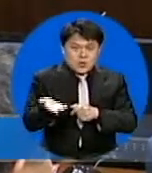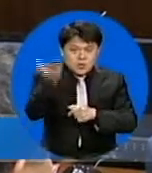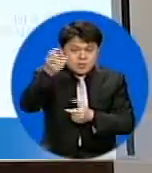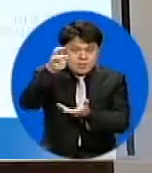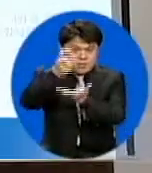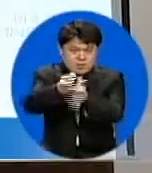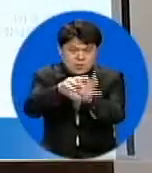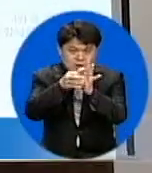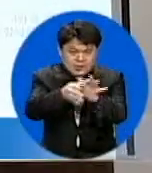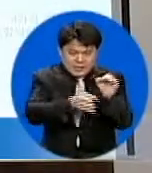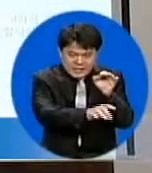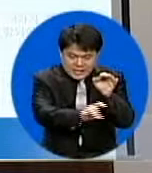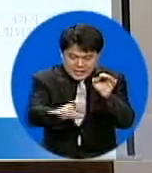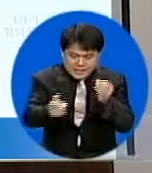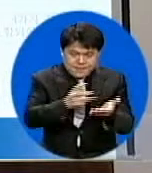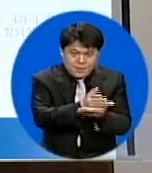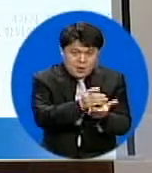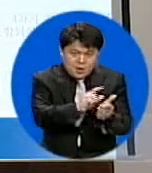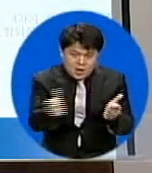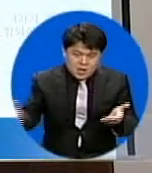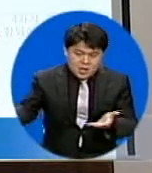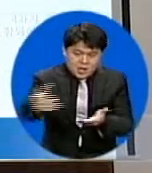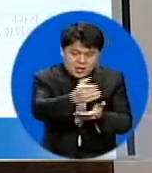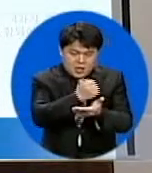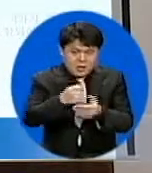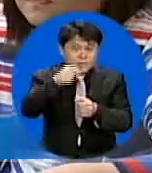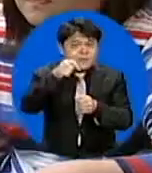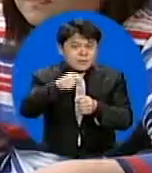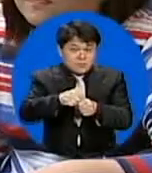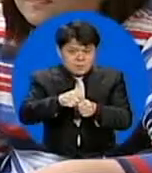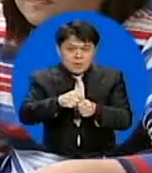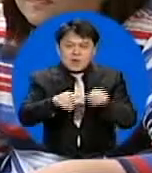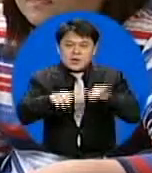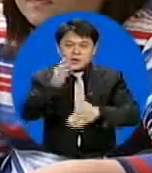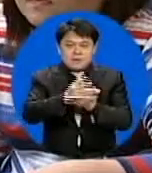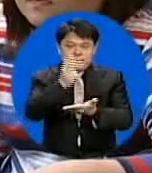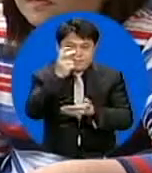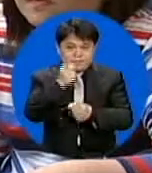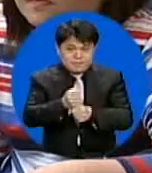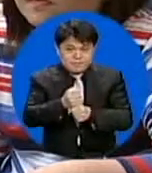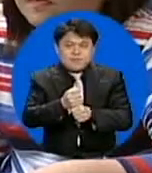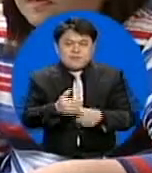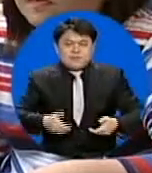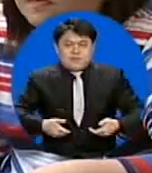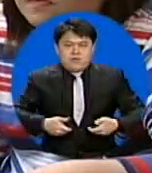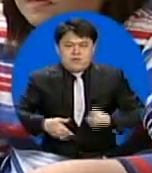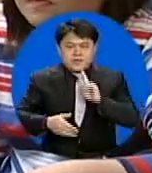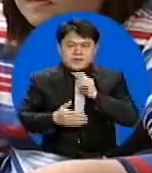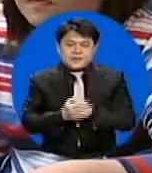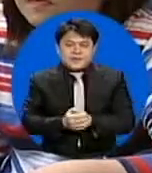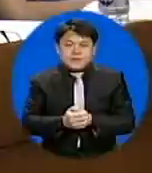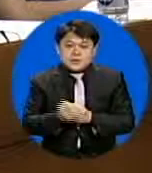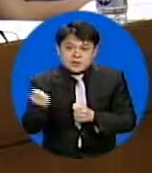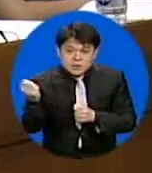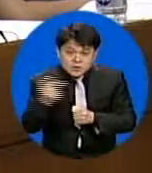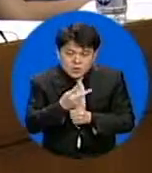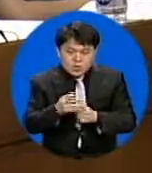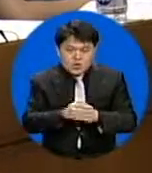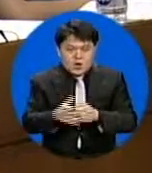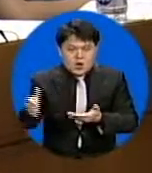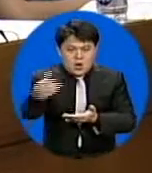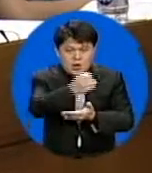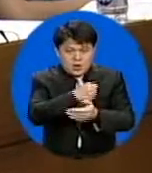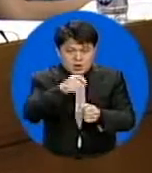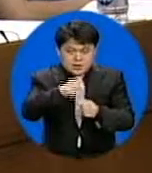개별적 차별금지법을 한 대 묶은 포괄적 차별금지법이 제정돼야 한다고 주장했습니다. 반면 포괄적